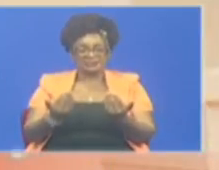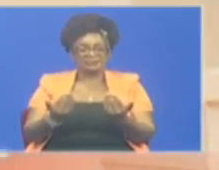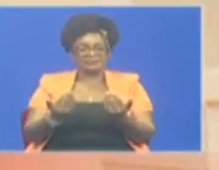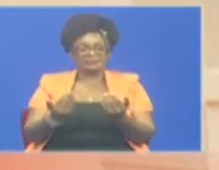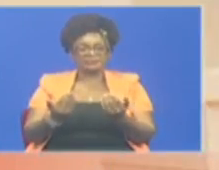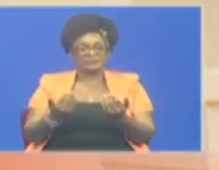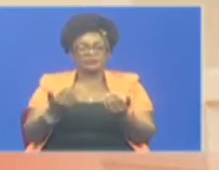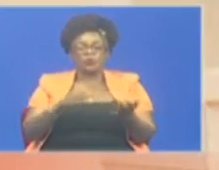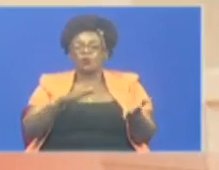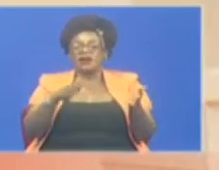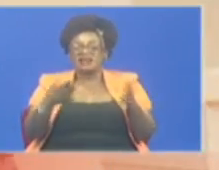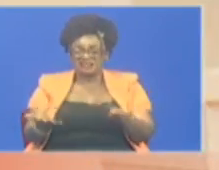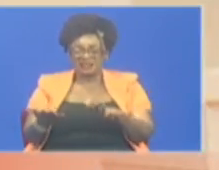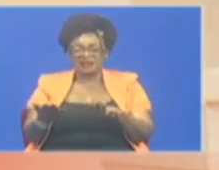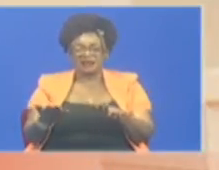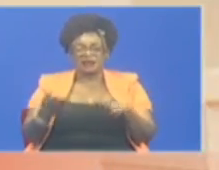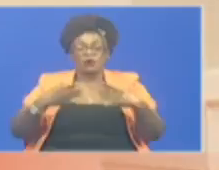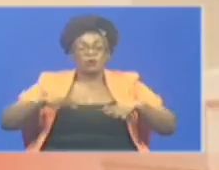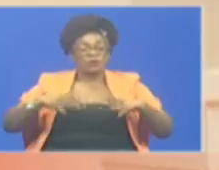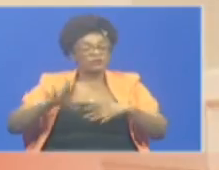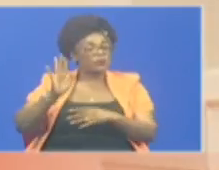wazika wananchi wao